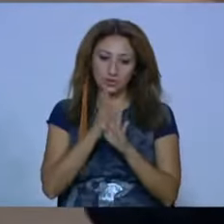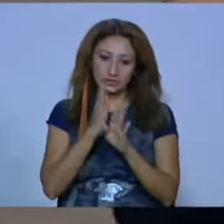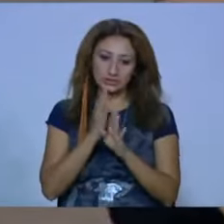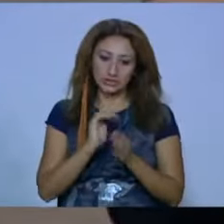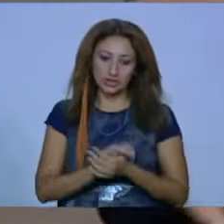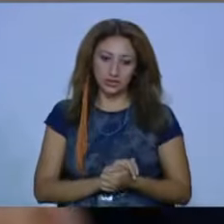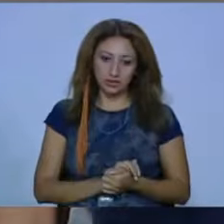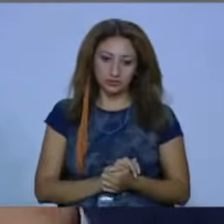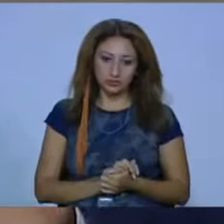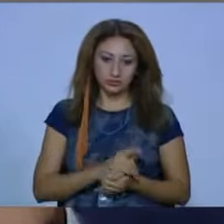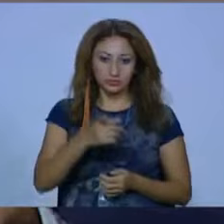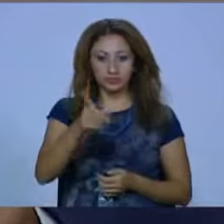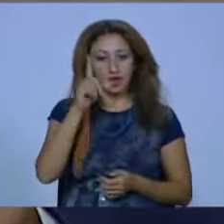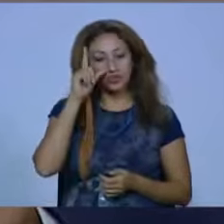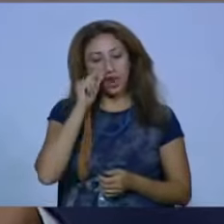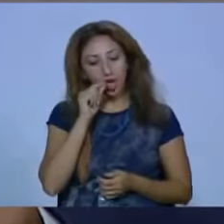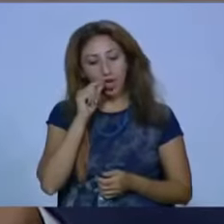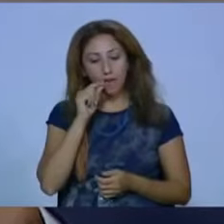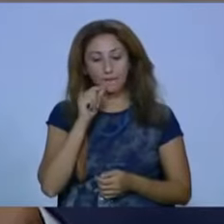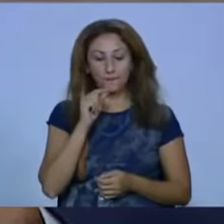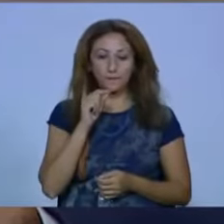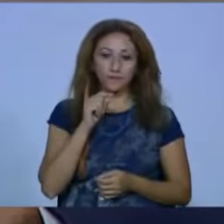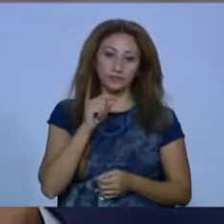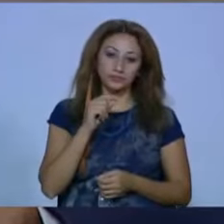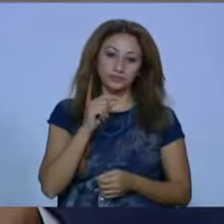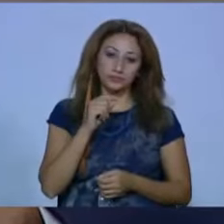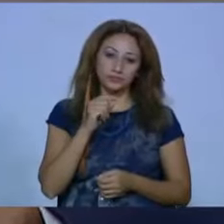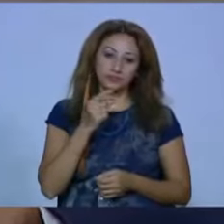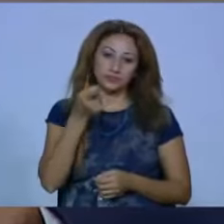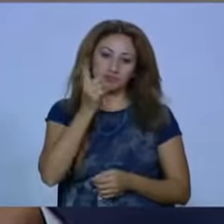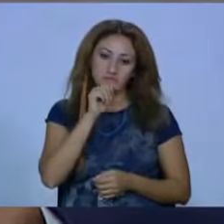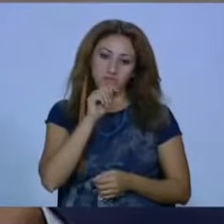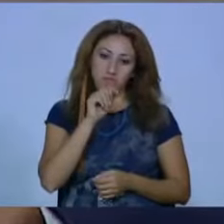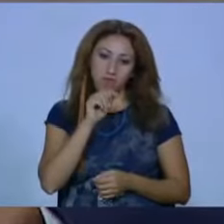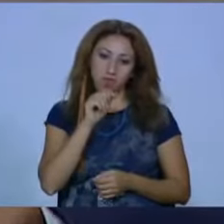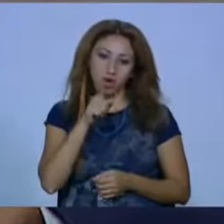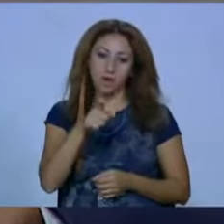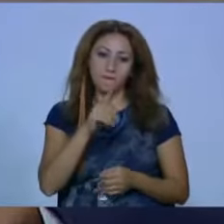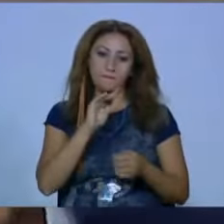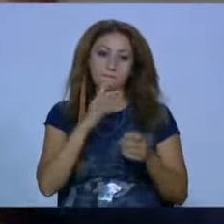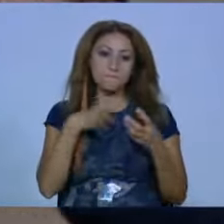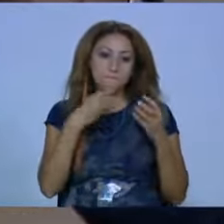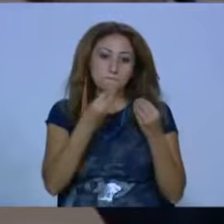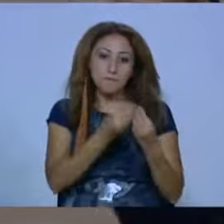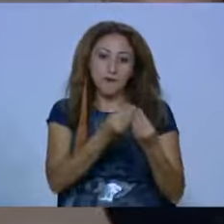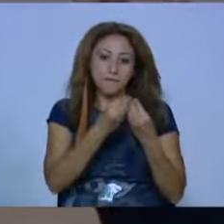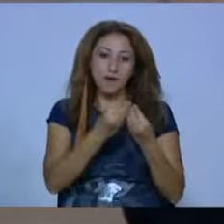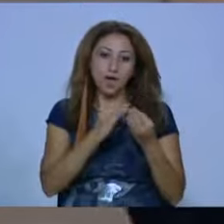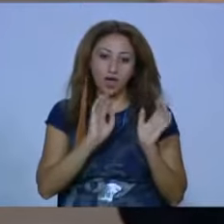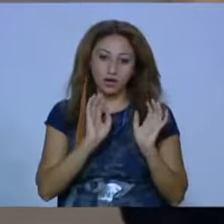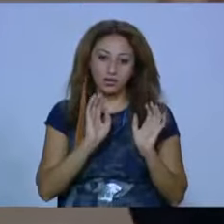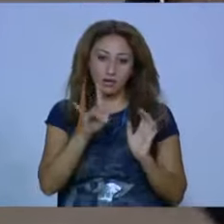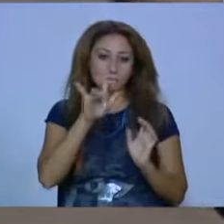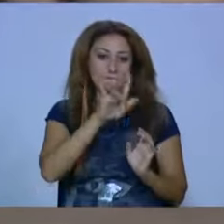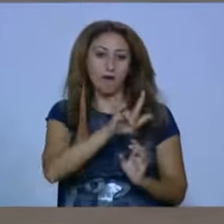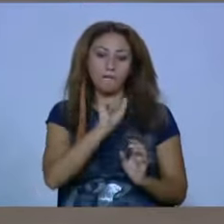فدخلنا ننام عشان كنا الصبح تقريبا رايحين حاجه، هم عندهم تصوير، انا رايح مع علاء، انا كنت بمشي مع علاء ماليش علاقه. انت